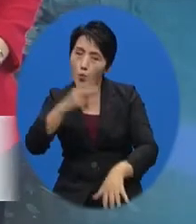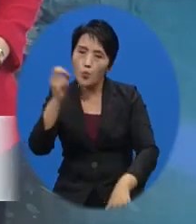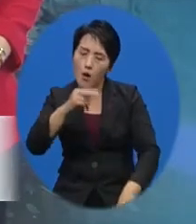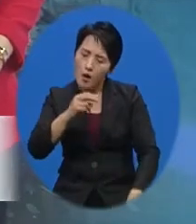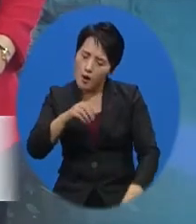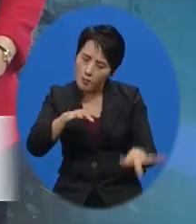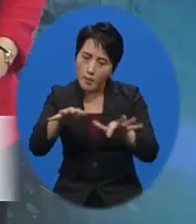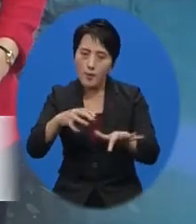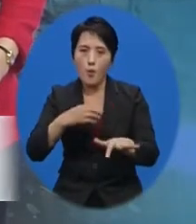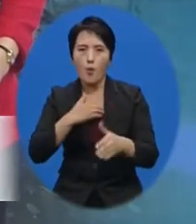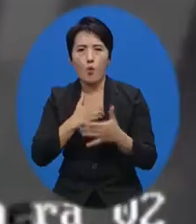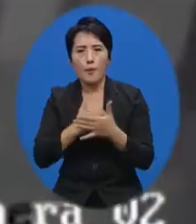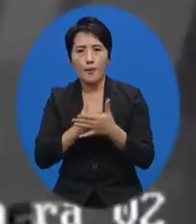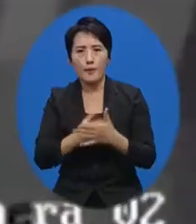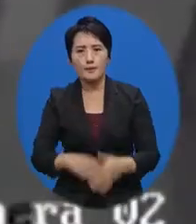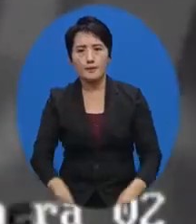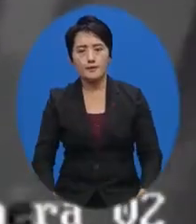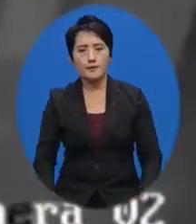보도합니다.